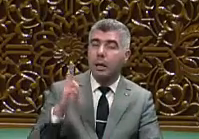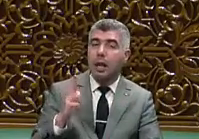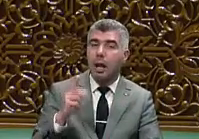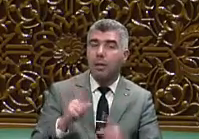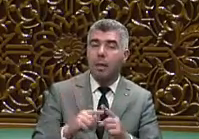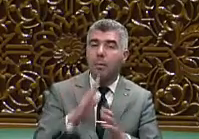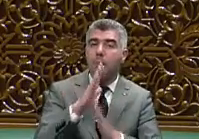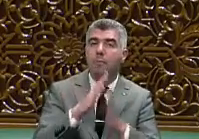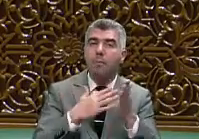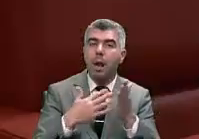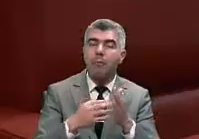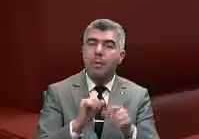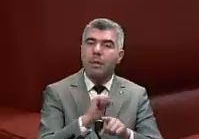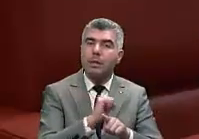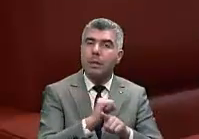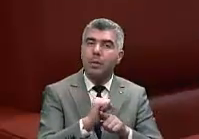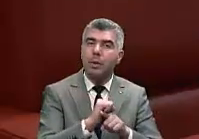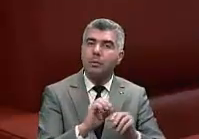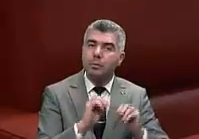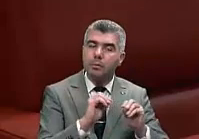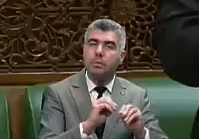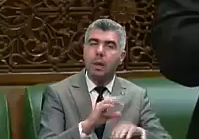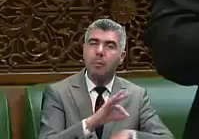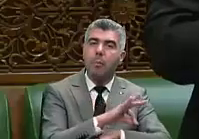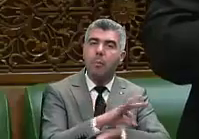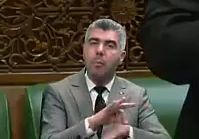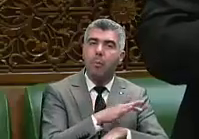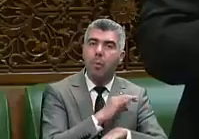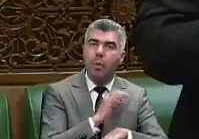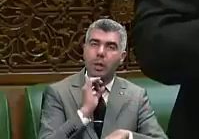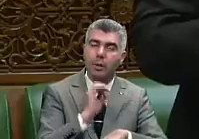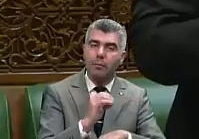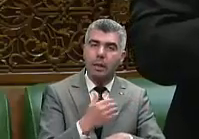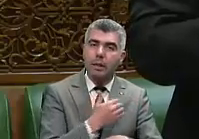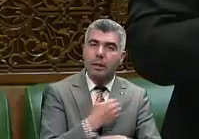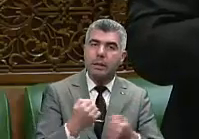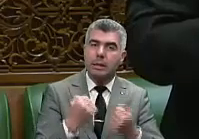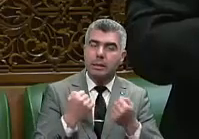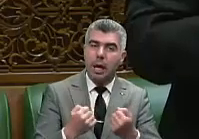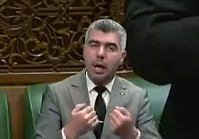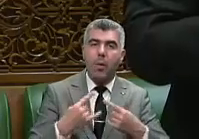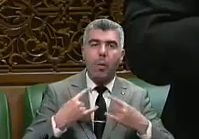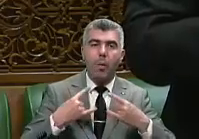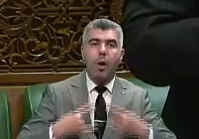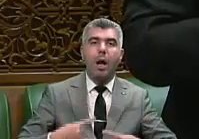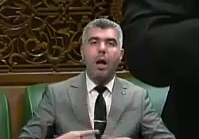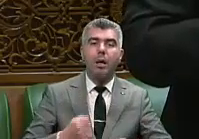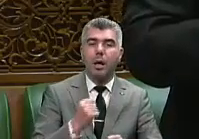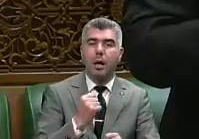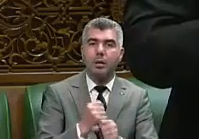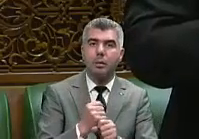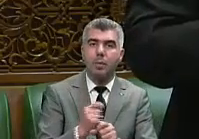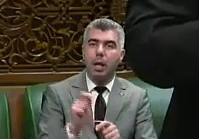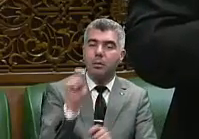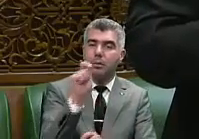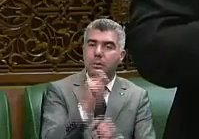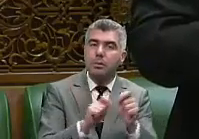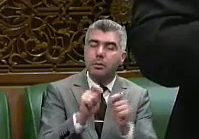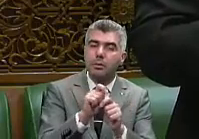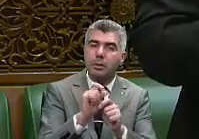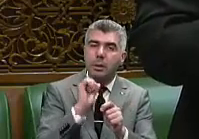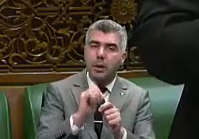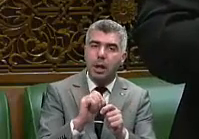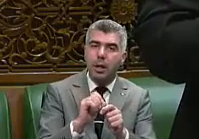برنامج التكوين المستمر لفائدة موظفي الوزارة سيما في مجال الصحة والسلامة المهنية ومعالجة اختلالات